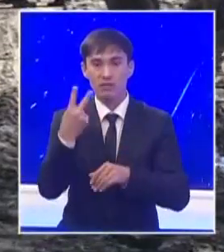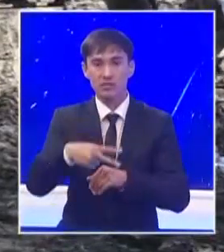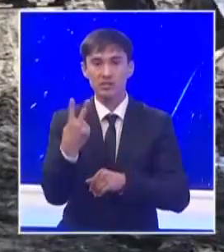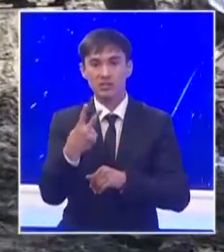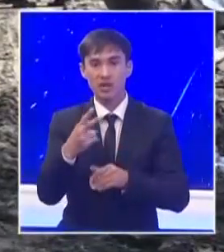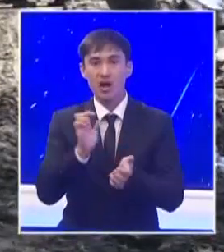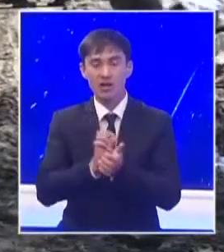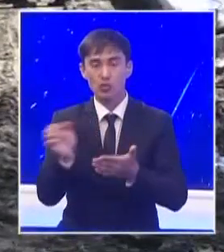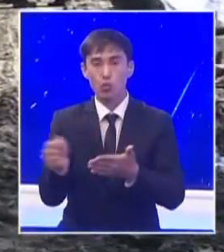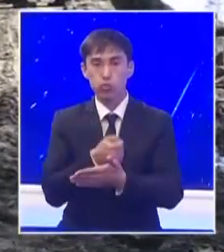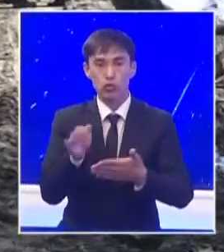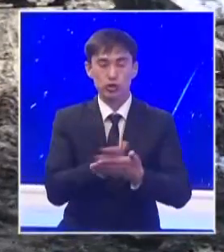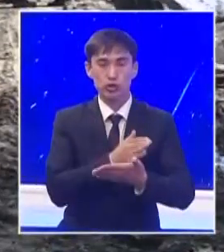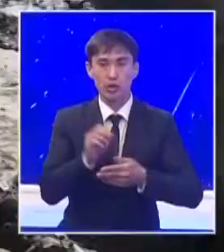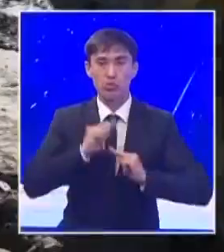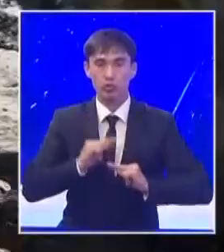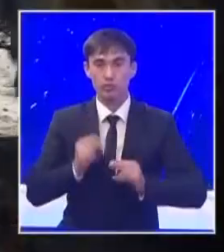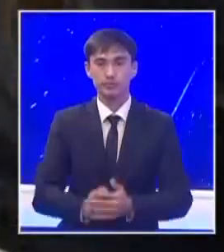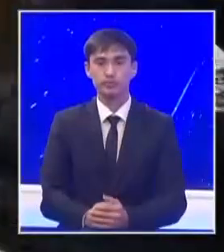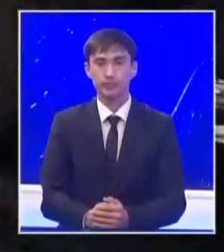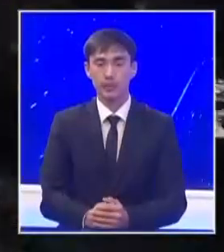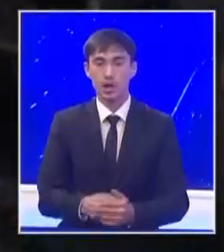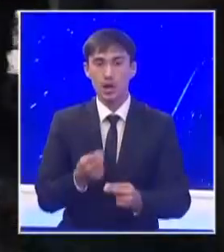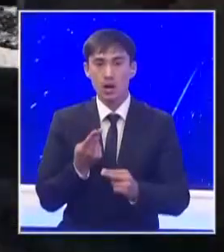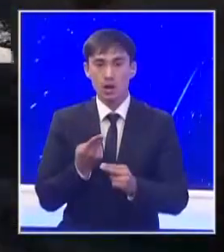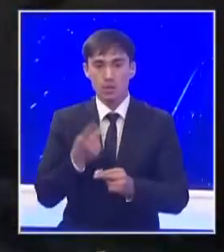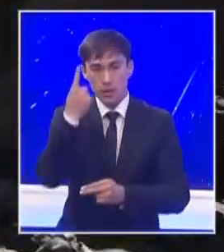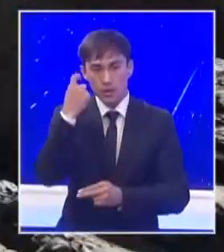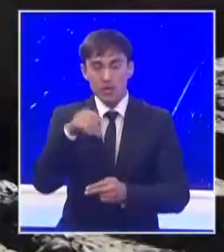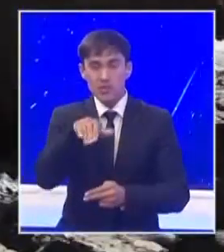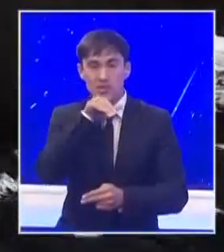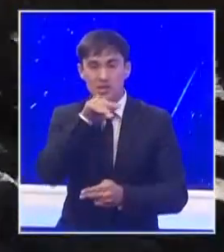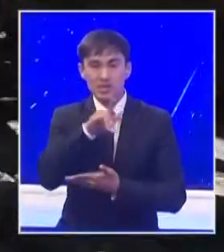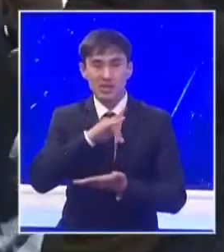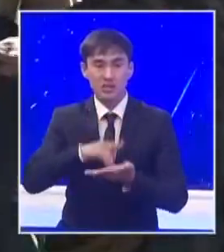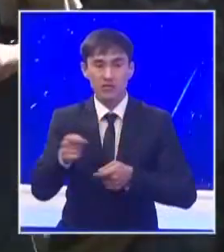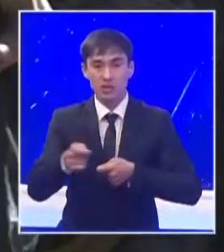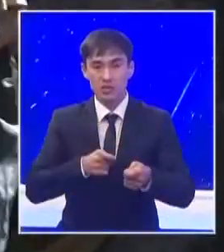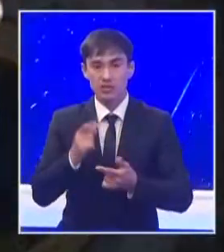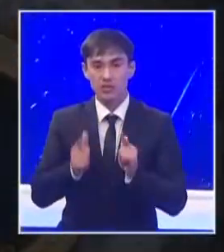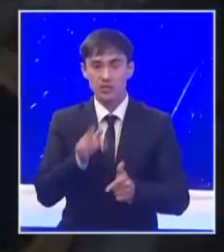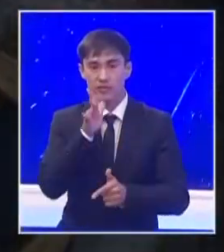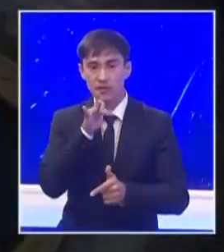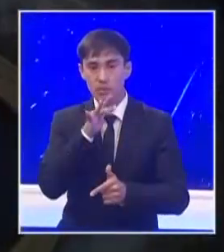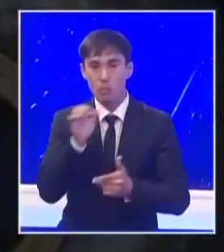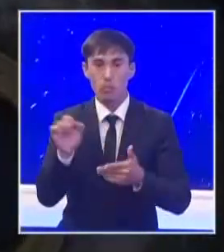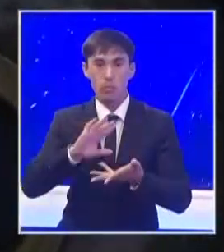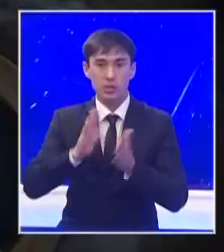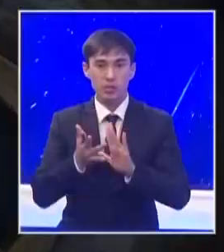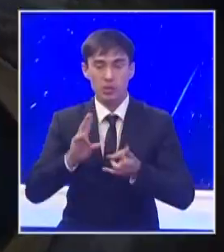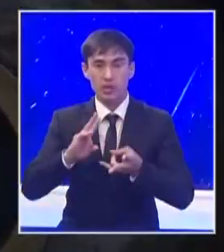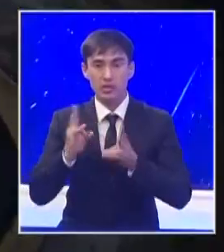22 грязоуборочные работы. По данным текелийских городских властей, в настоящее время к ликвидации последствий